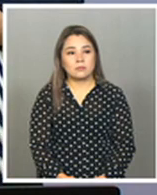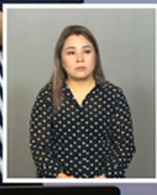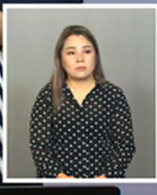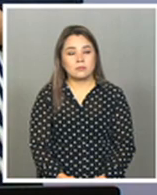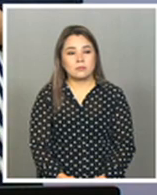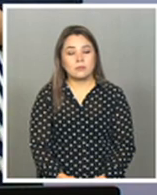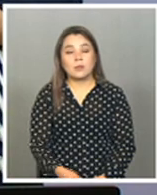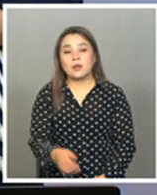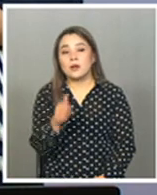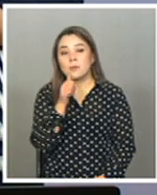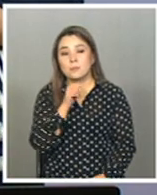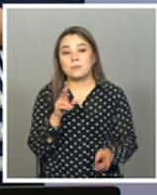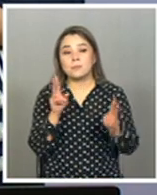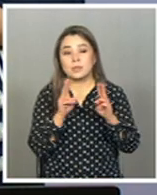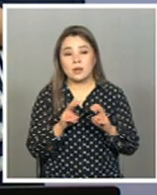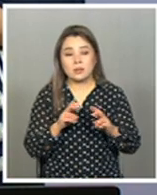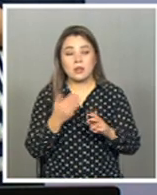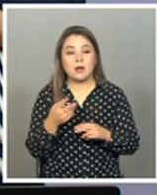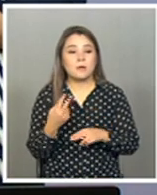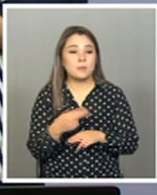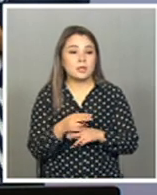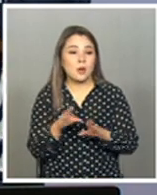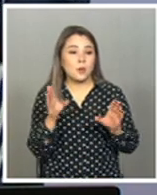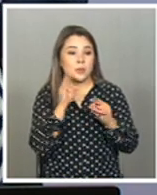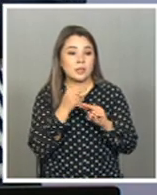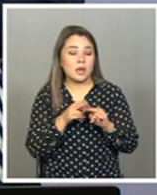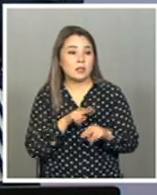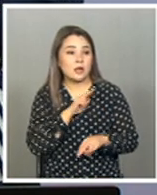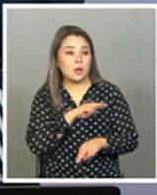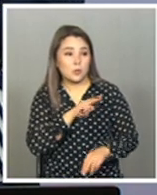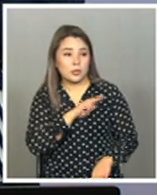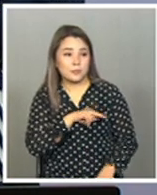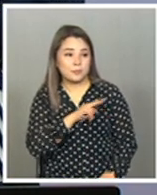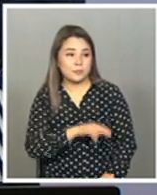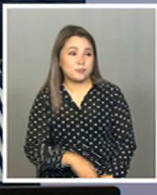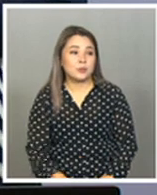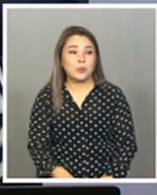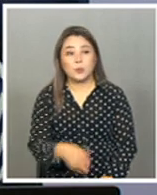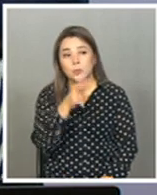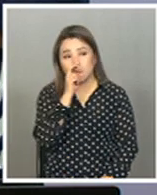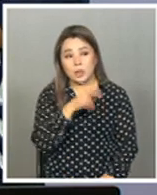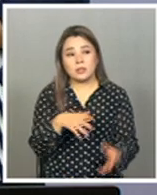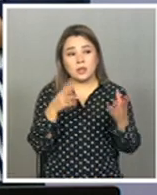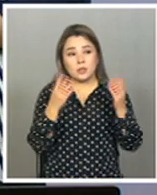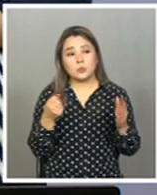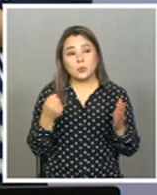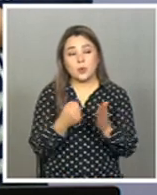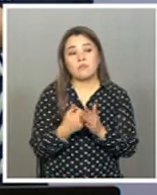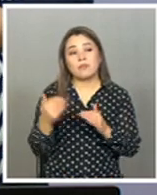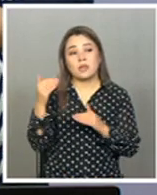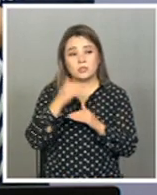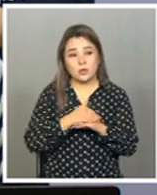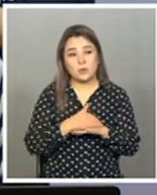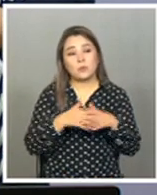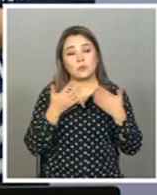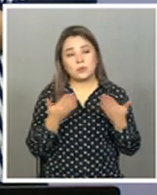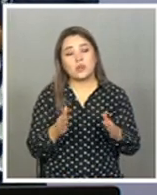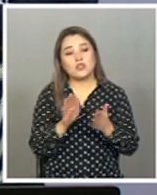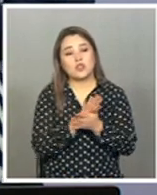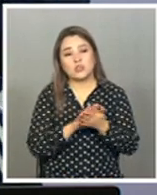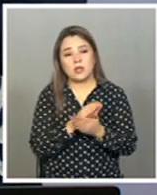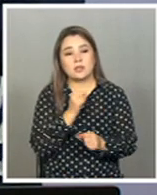Давайте проверим, как вы справились с этой работой. Скучен день до вечера, коли делать